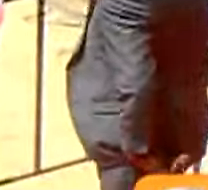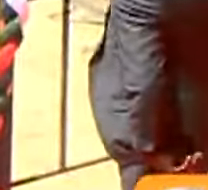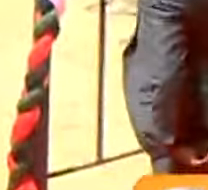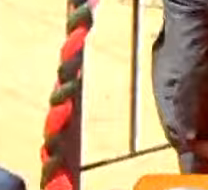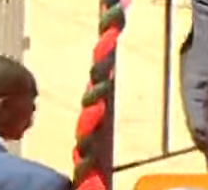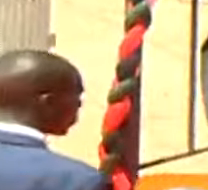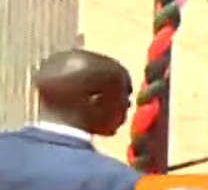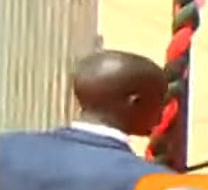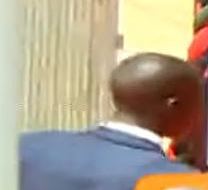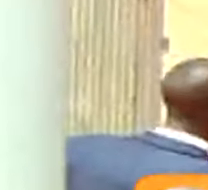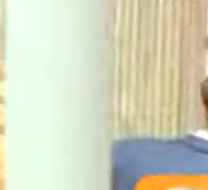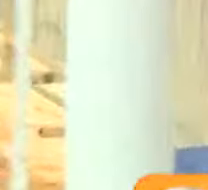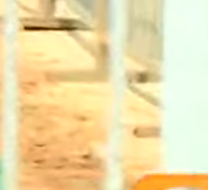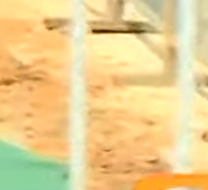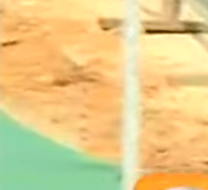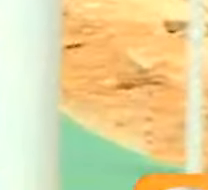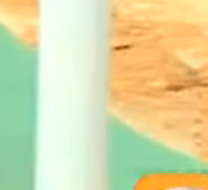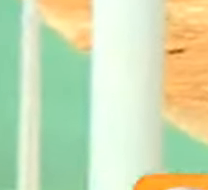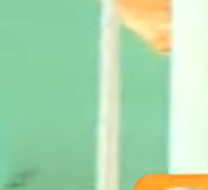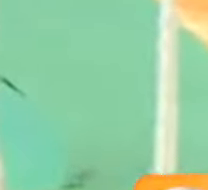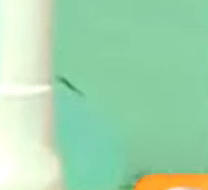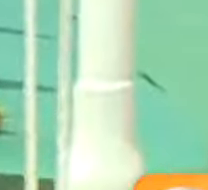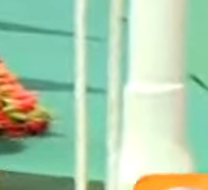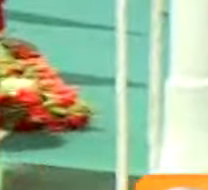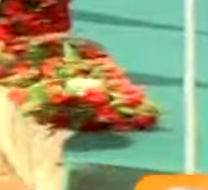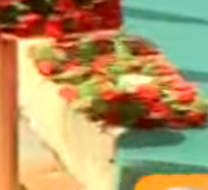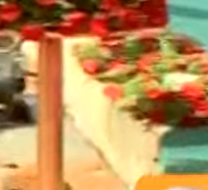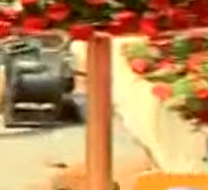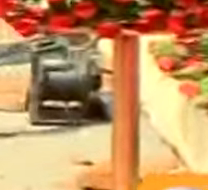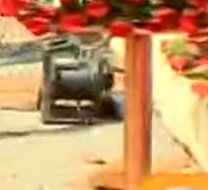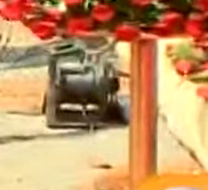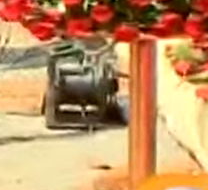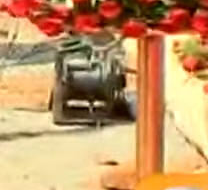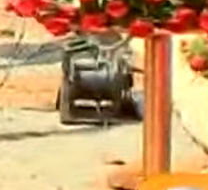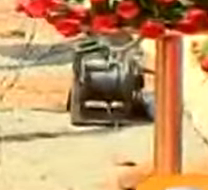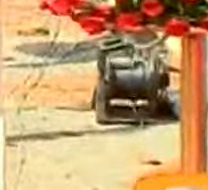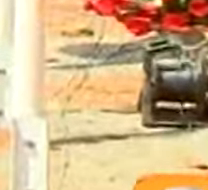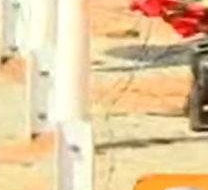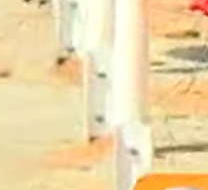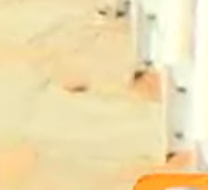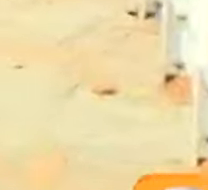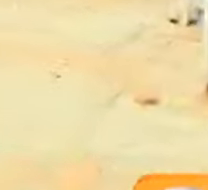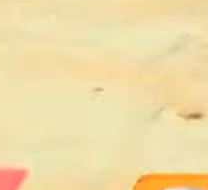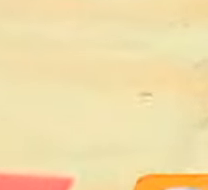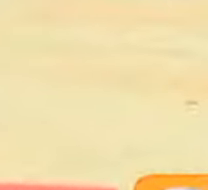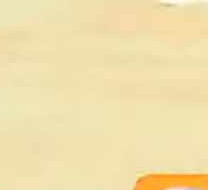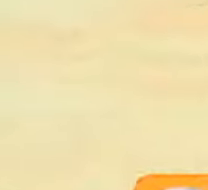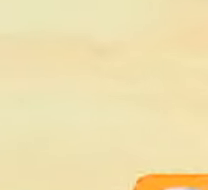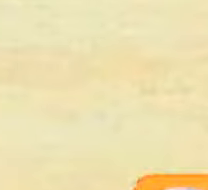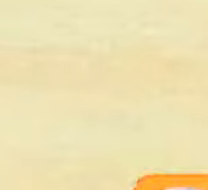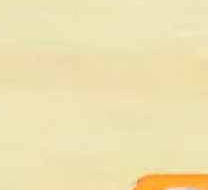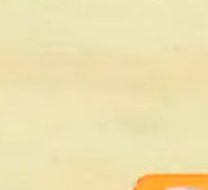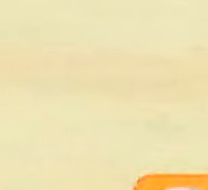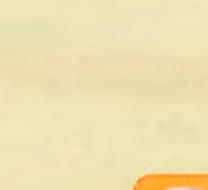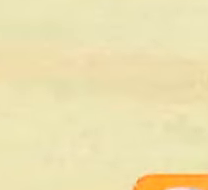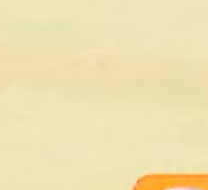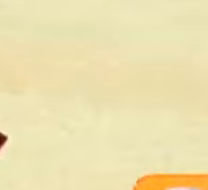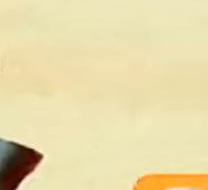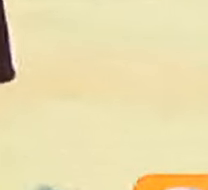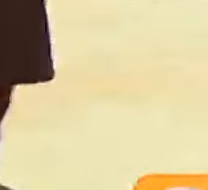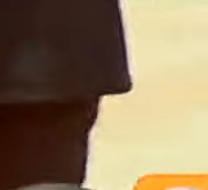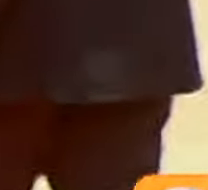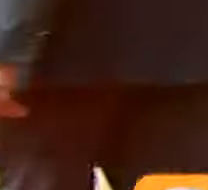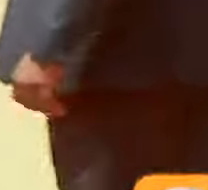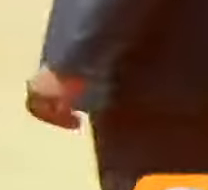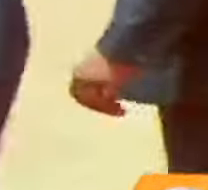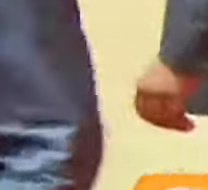ambao umetupa katika sherehe makala ya 61, sherehe ya Madaraka. Nitambue kuondoka kwa